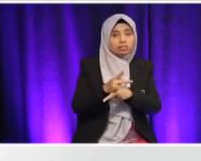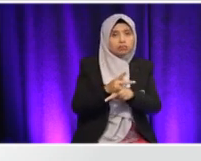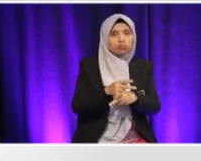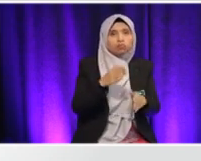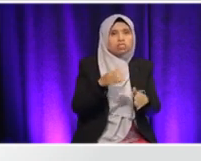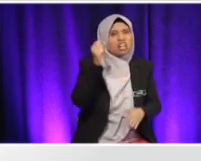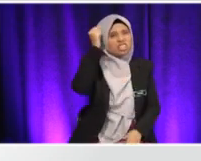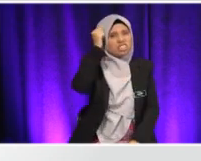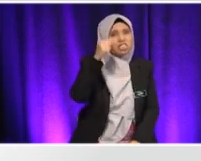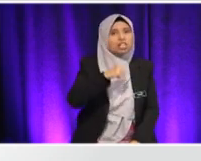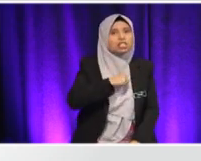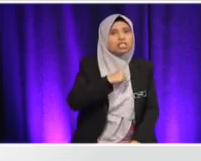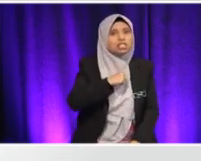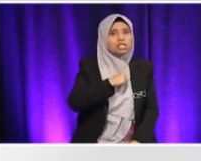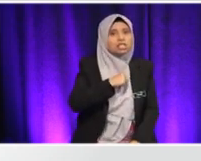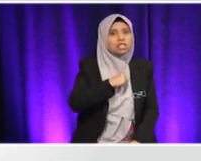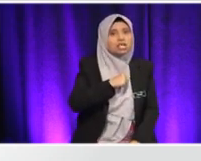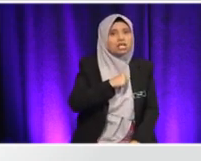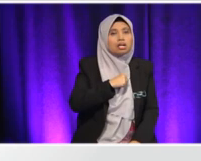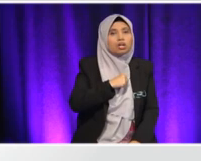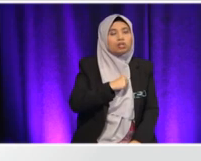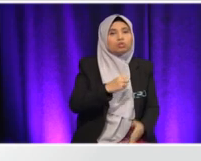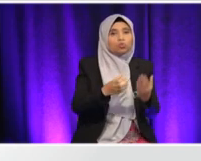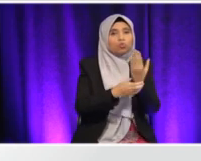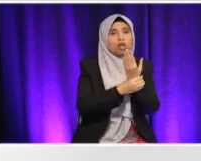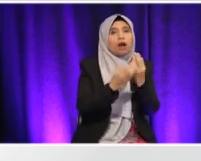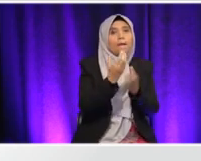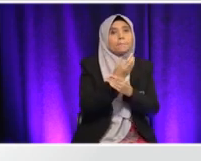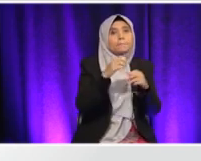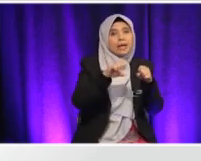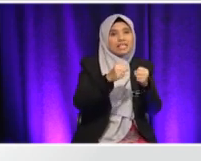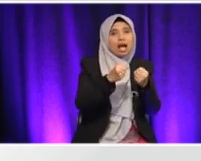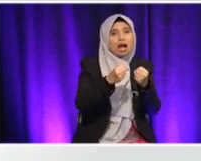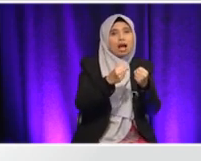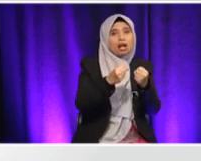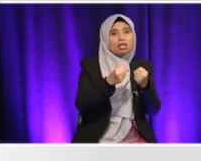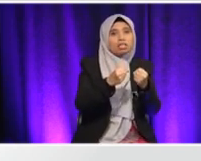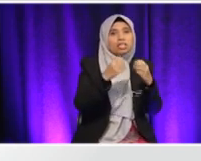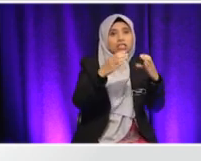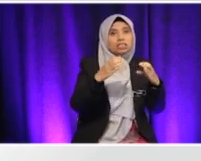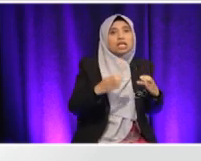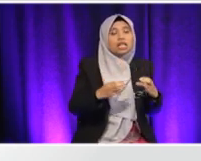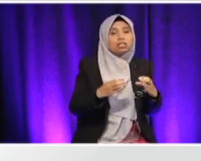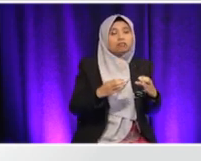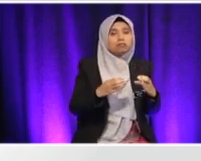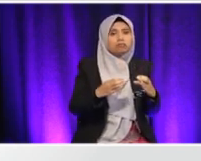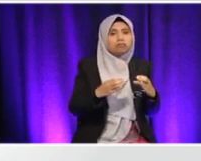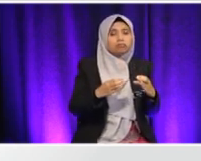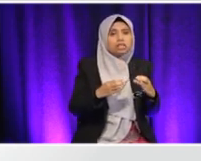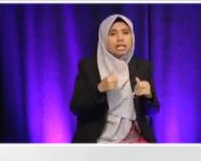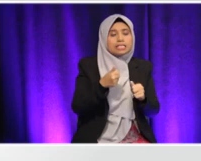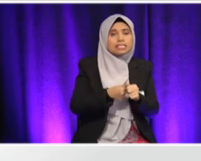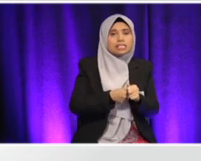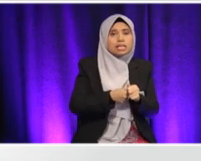Pendarahan yang banyak tulang patah berdasarkan jadwal 5 Terangkan cara menangani setiap